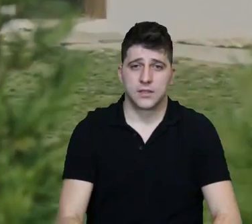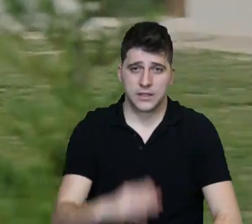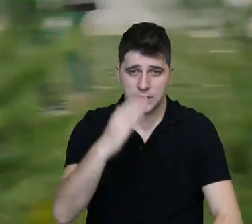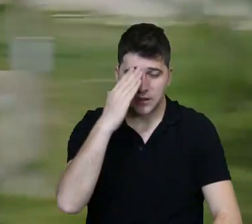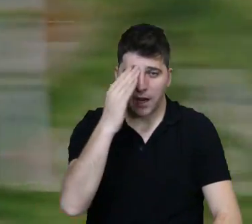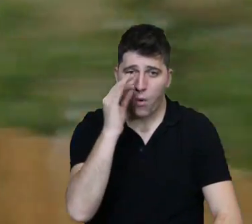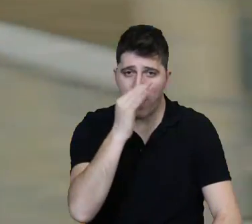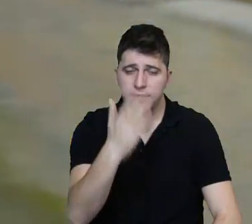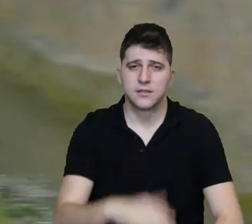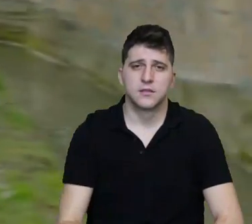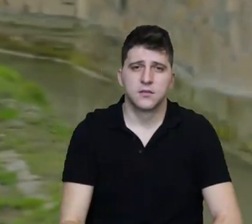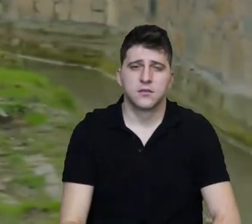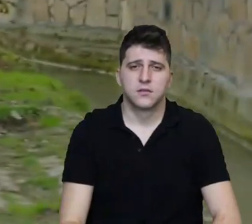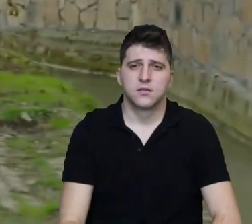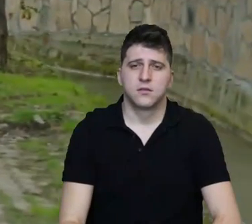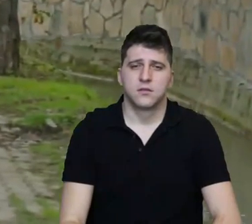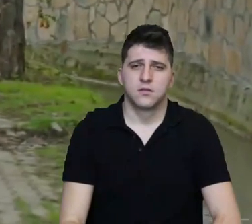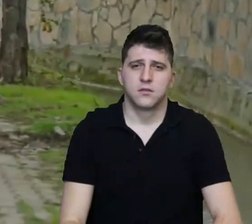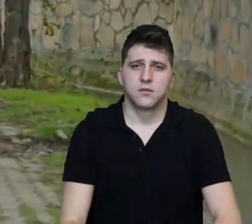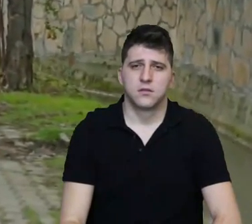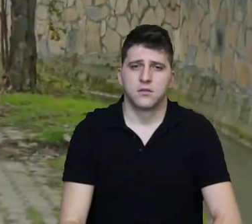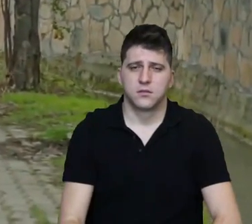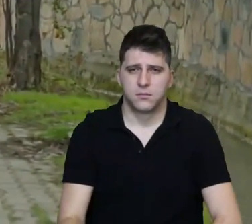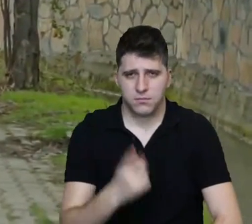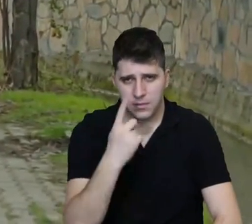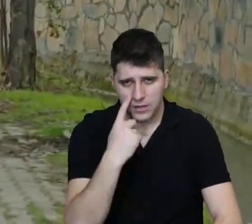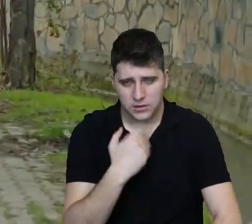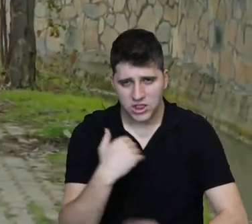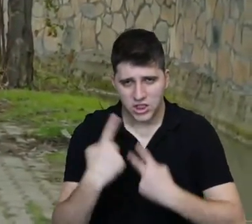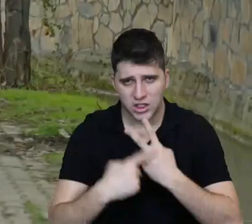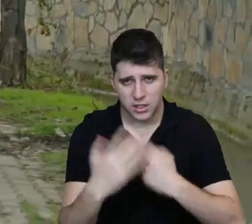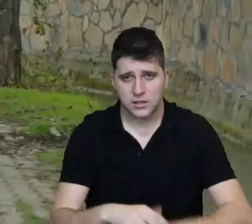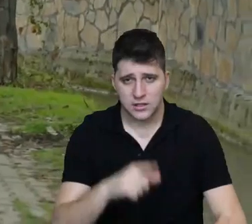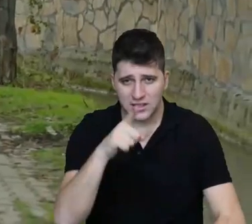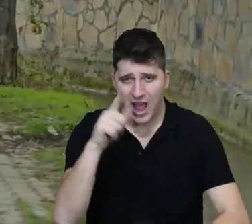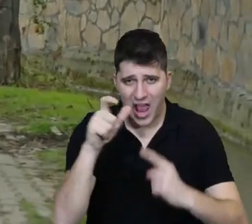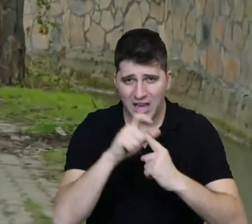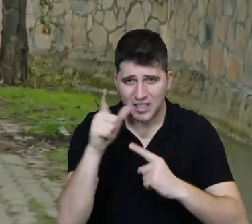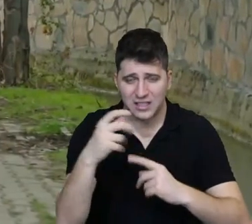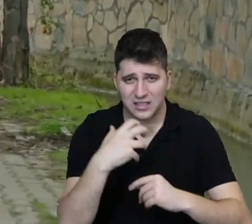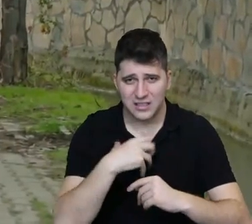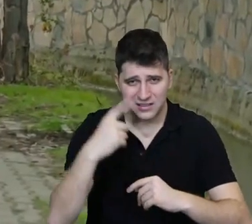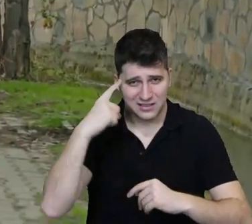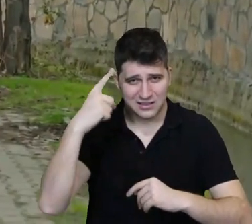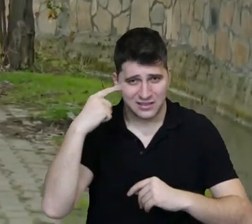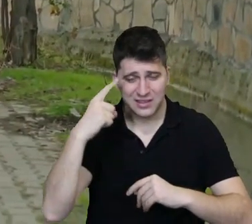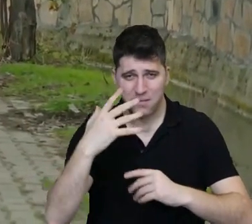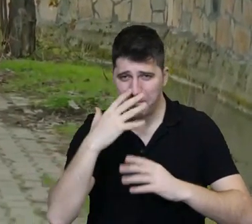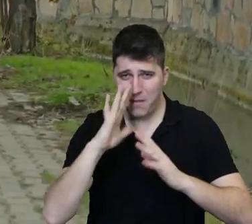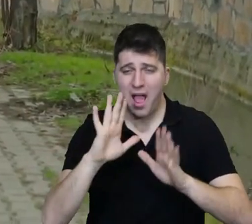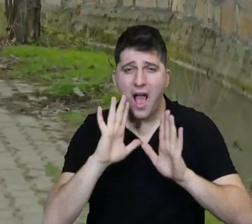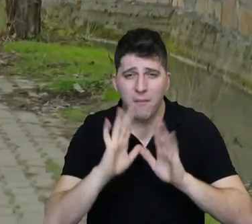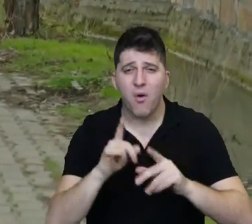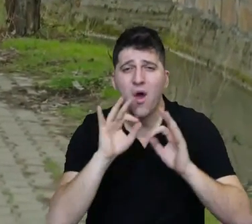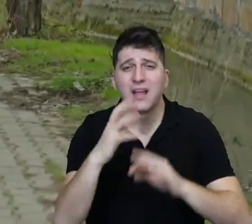Selamünaleyküm, kolay gelsin. Aynı sokakta. Bana bak lan Yaşar. Sen bu işlere iyice kapılandın. Kapılandın ama